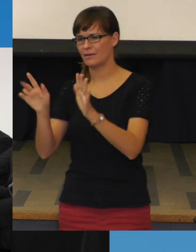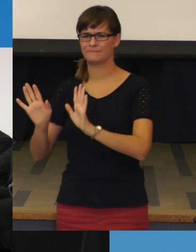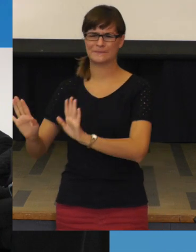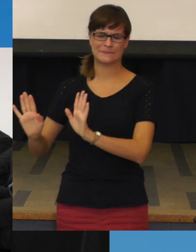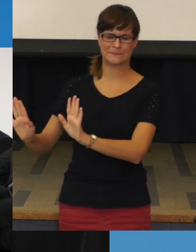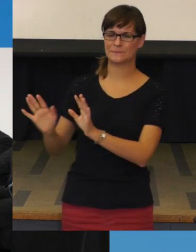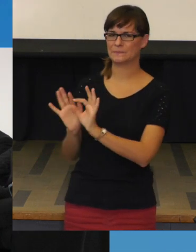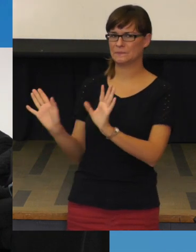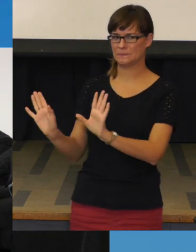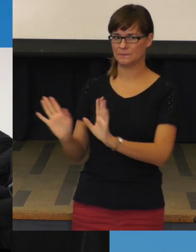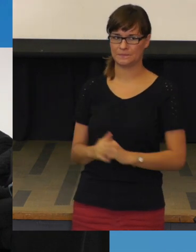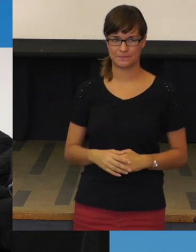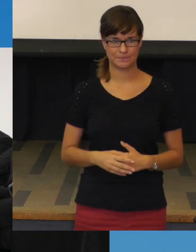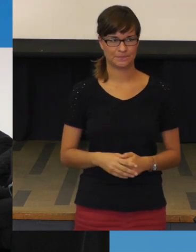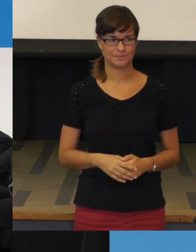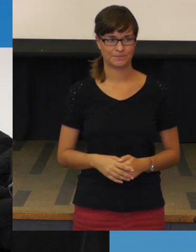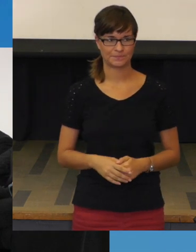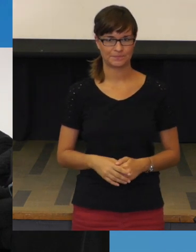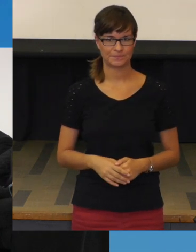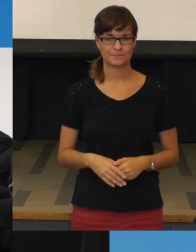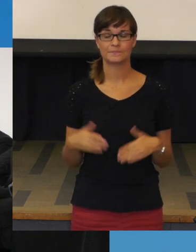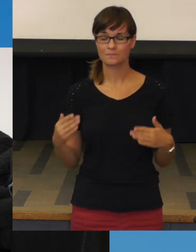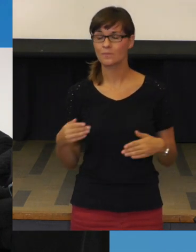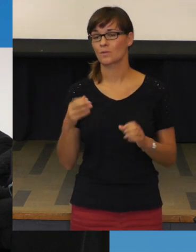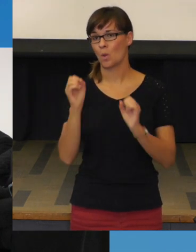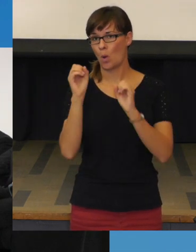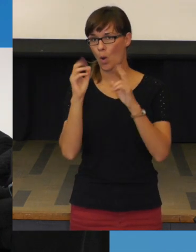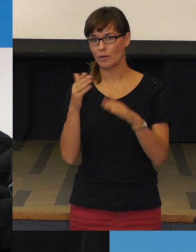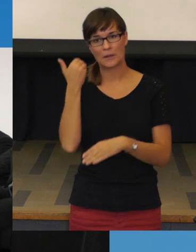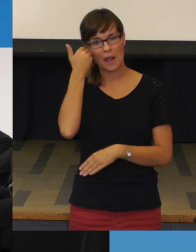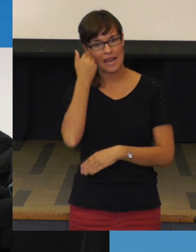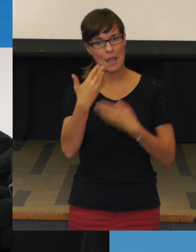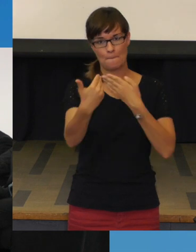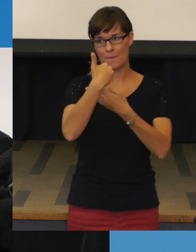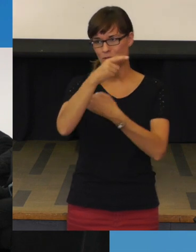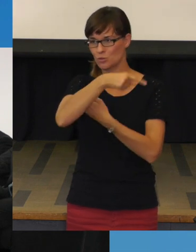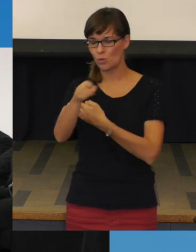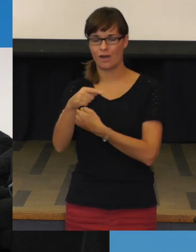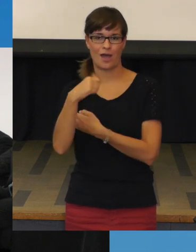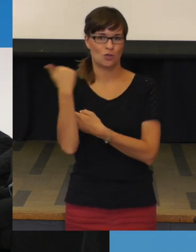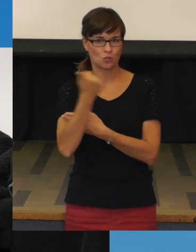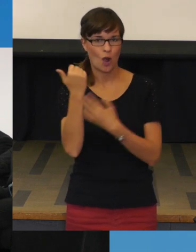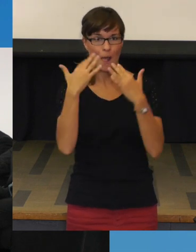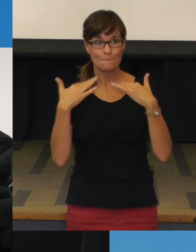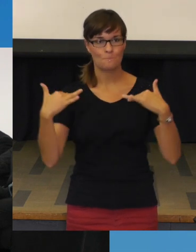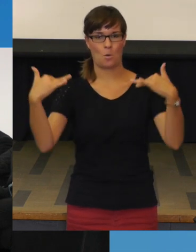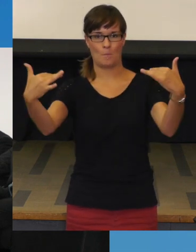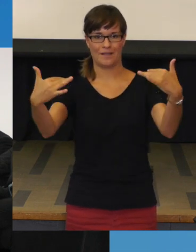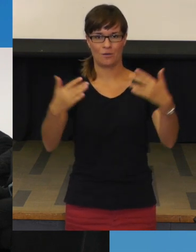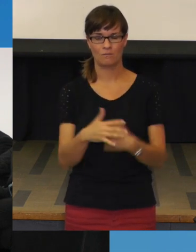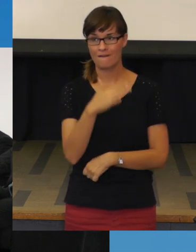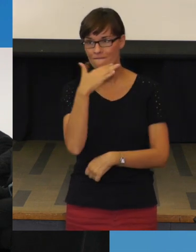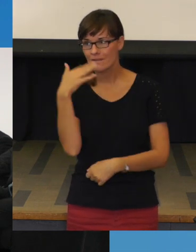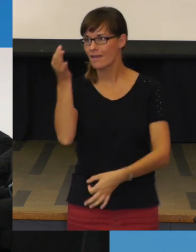Ja, wunderbar. Liebe Besucherinnen und Besucher, Sie waren ein tolles Publikum. Es waren viele,